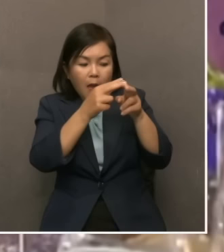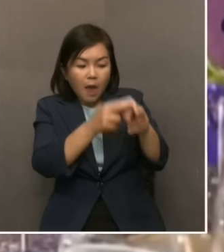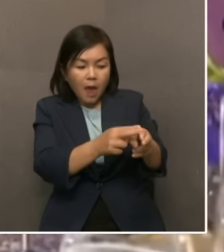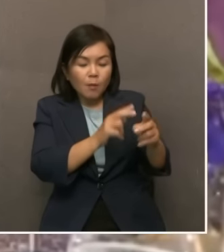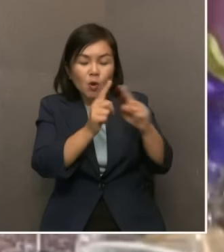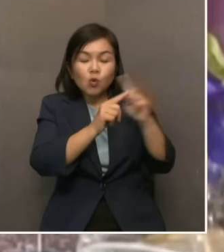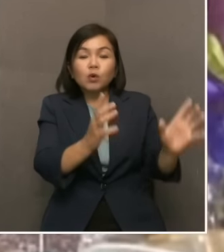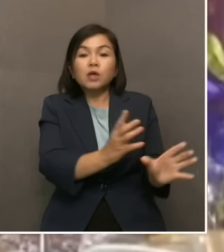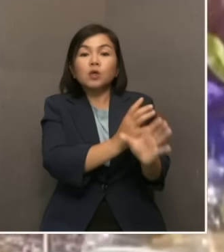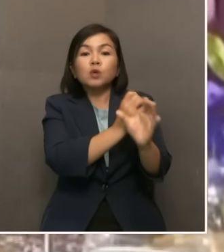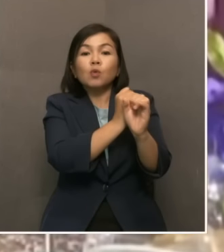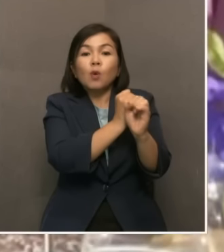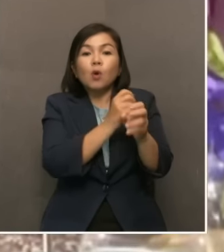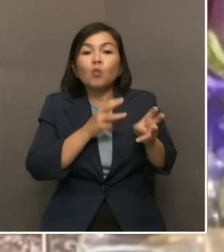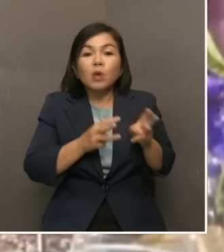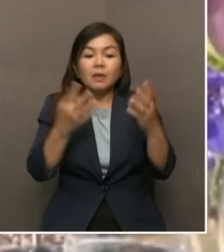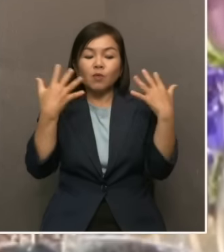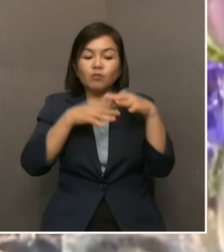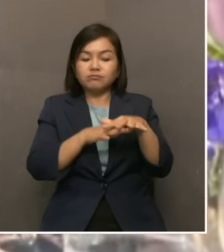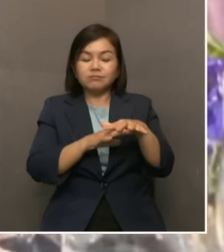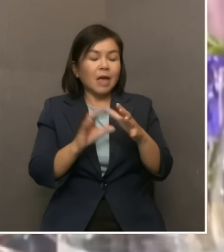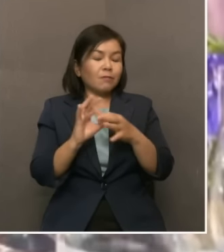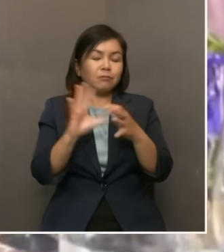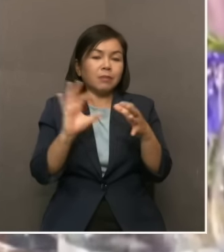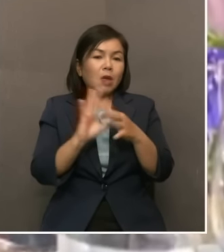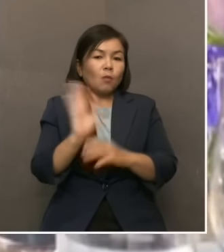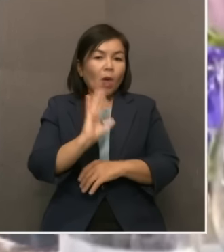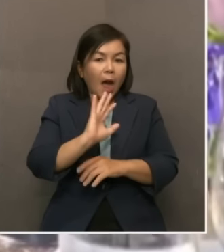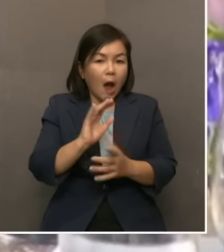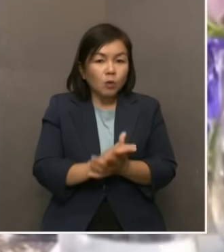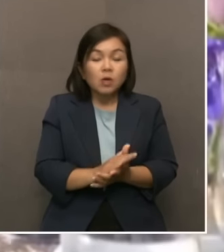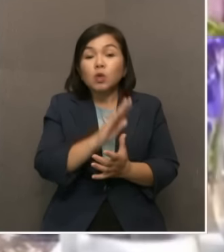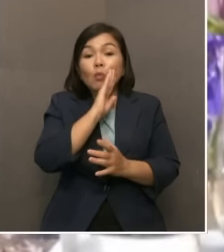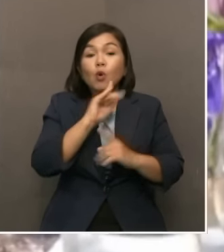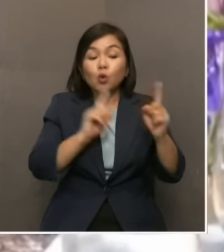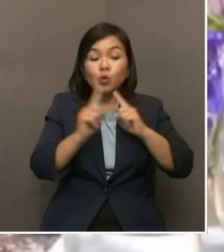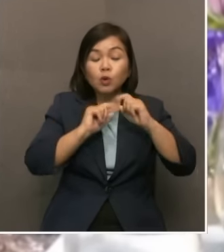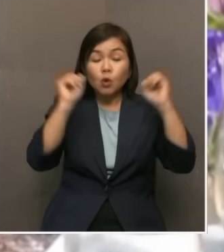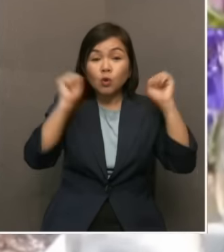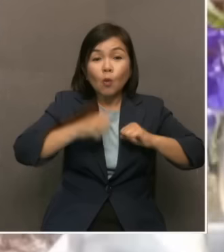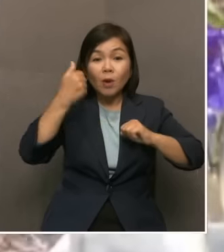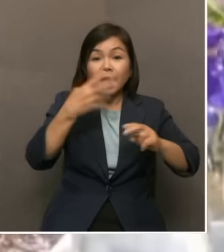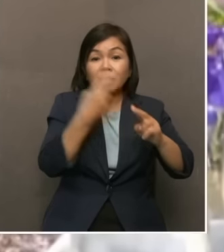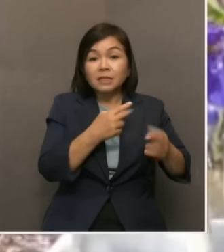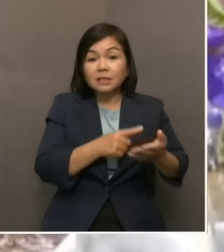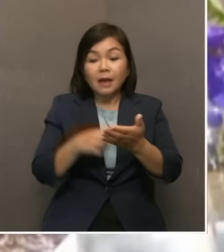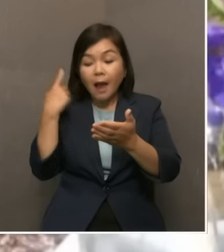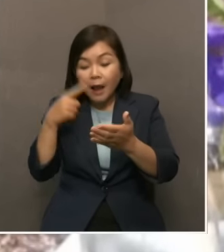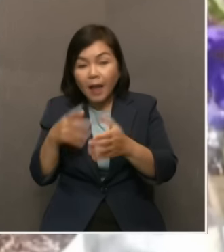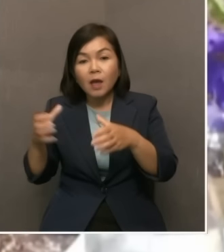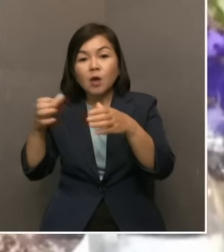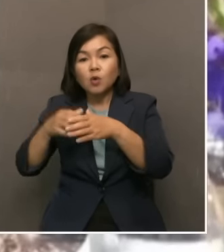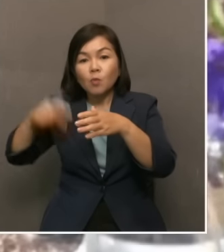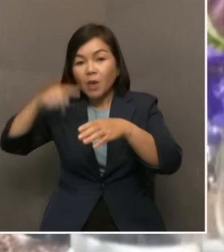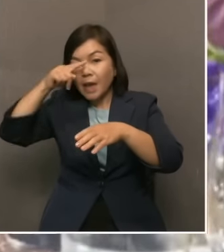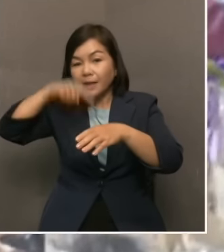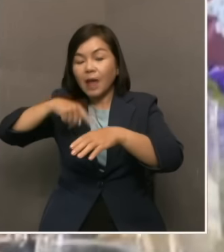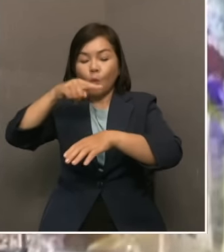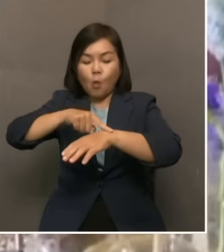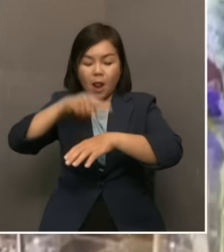ข้อสรุปโดยไม่ขอเป็นคนกลางค่ะพร้อมระบุด้วยว่าหากยังตกลงกันไม่ได้พรรคเพื่อไทยเองก็มีเวลาจำกัดนะค